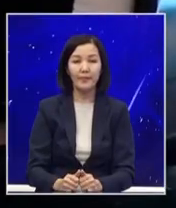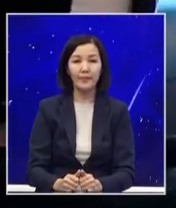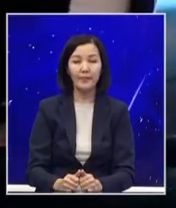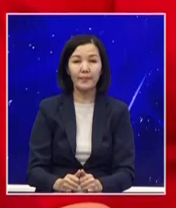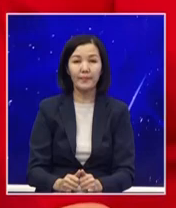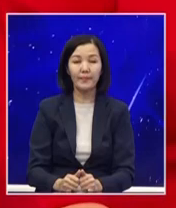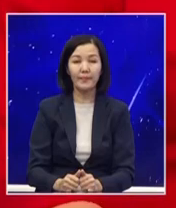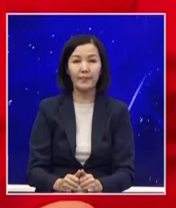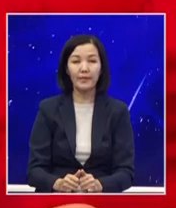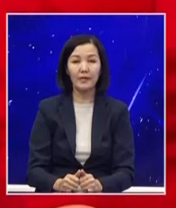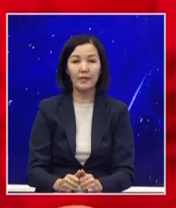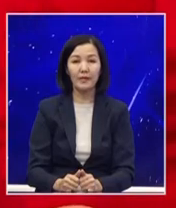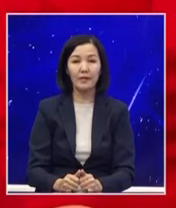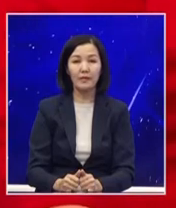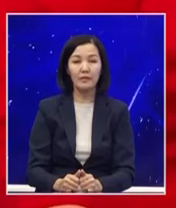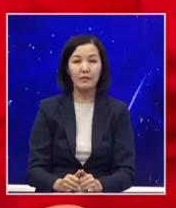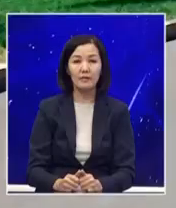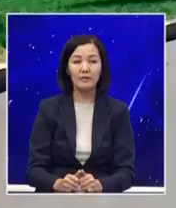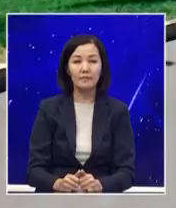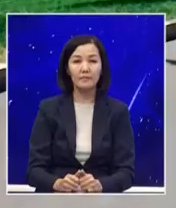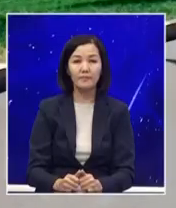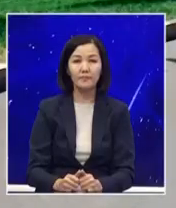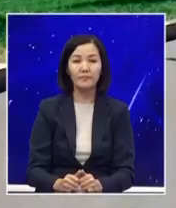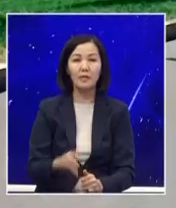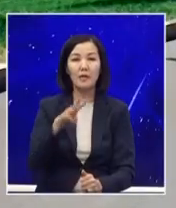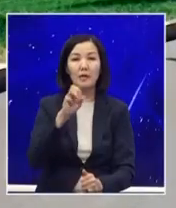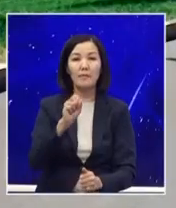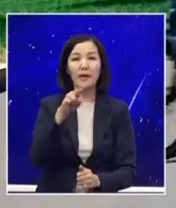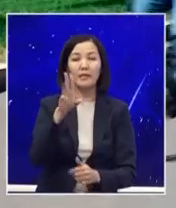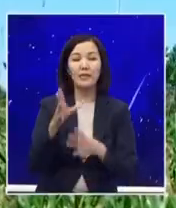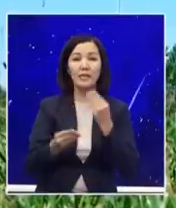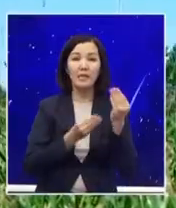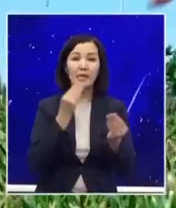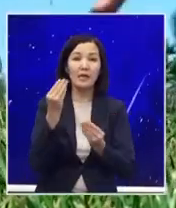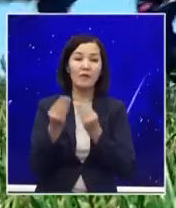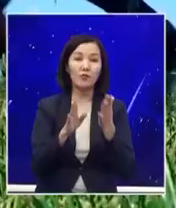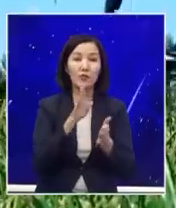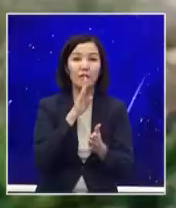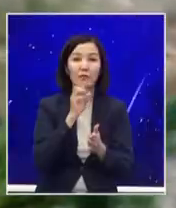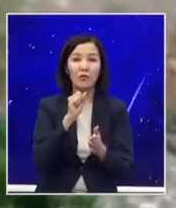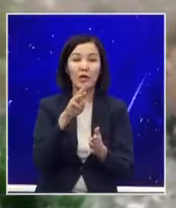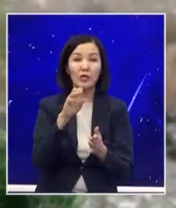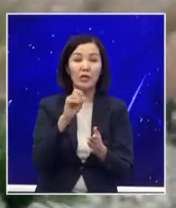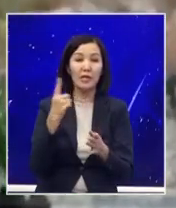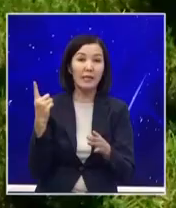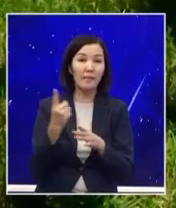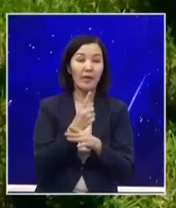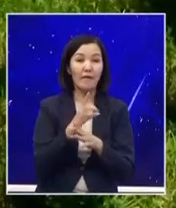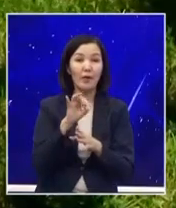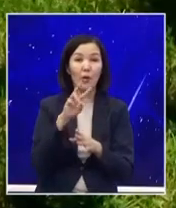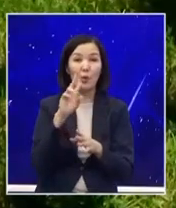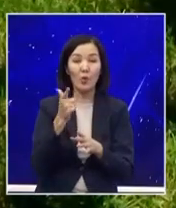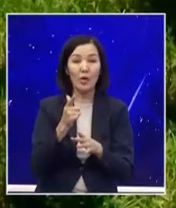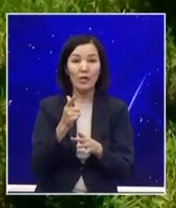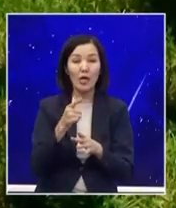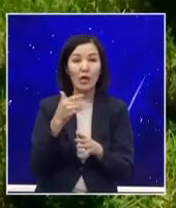шығасыз? Кашан енді? Для Мадины Алибек, сыгравшей девушку Ажар, это дебютная роль, но на помощь ей пришел жизненный